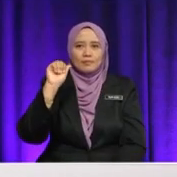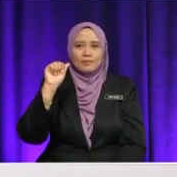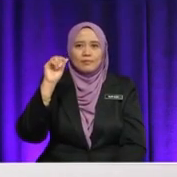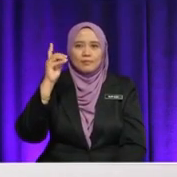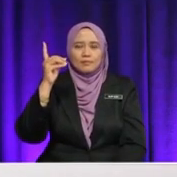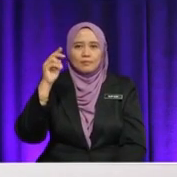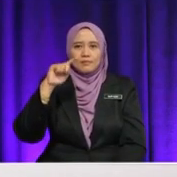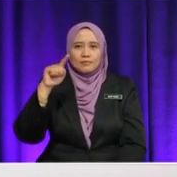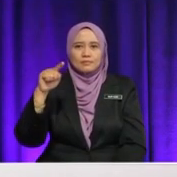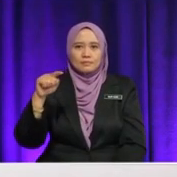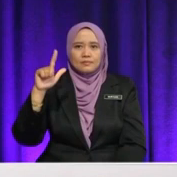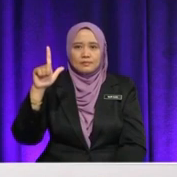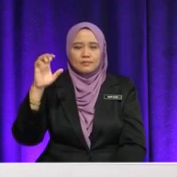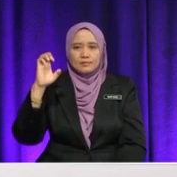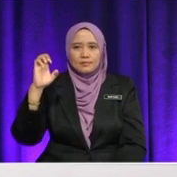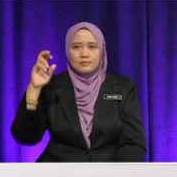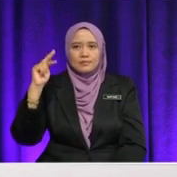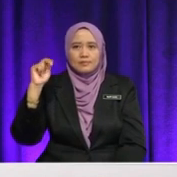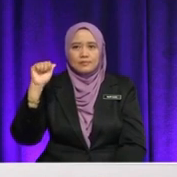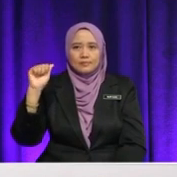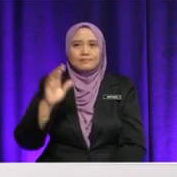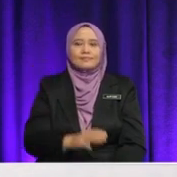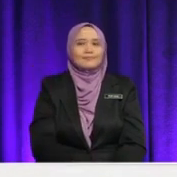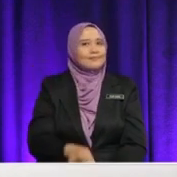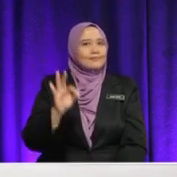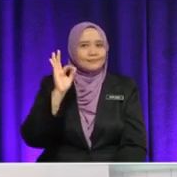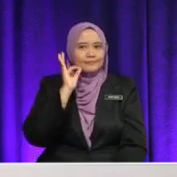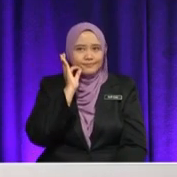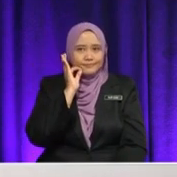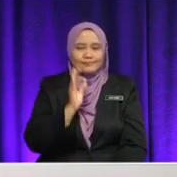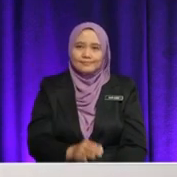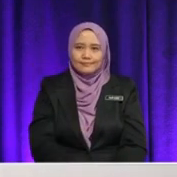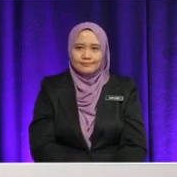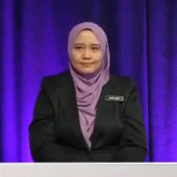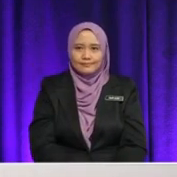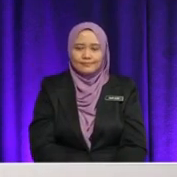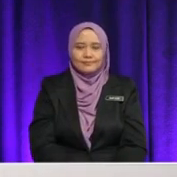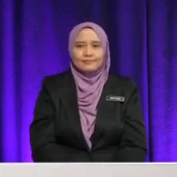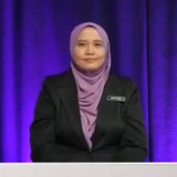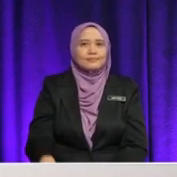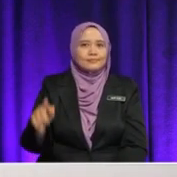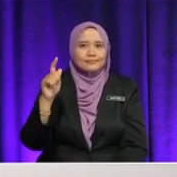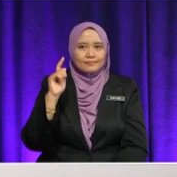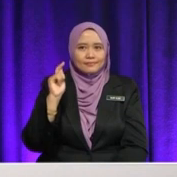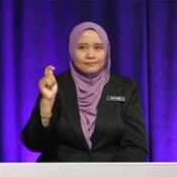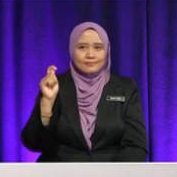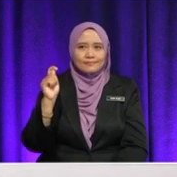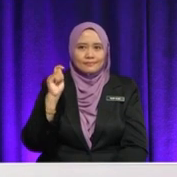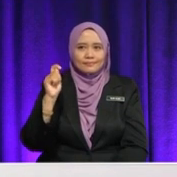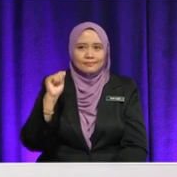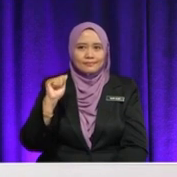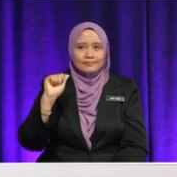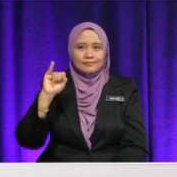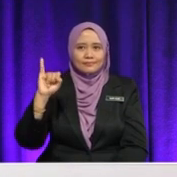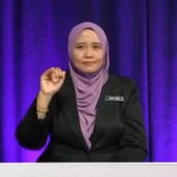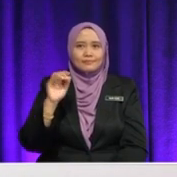itu dia oke yang kedua Thailand Oke mana satu oke alright